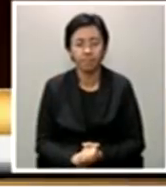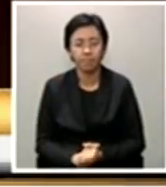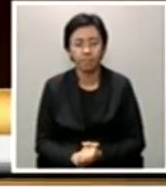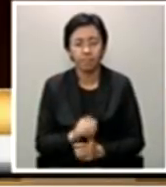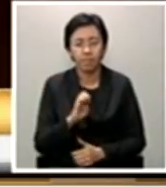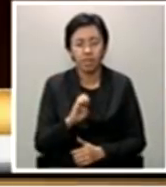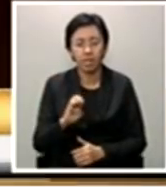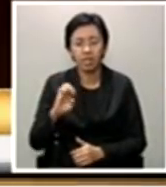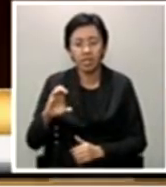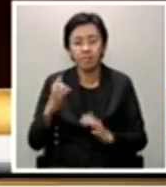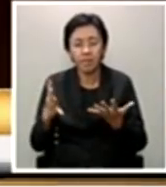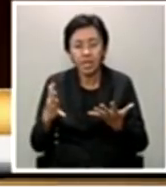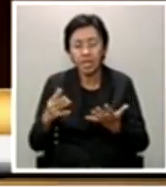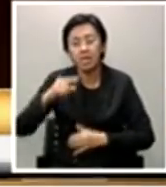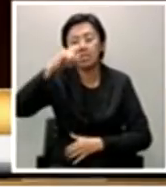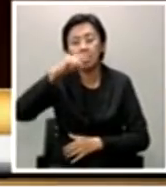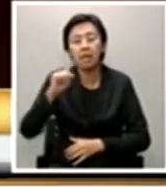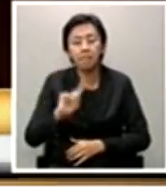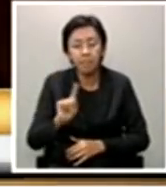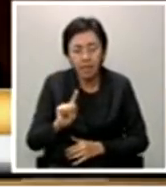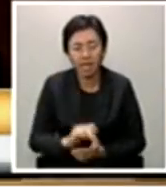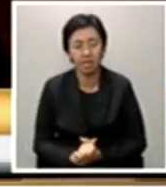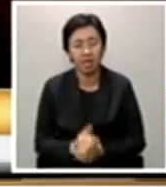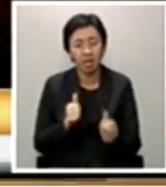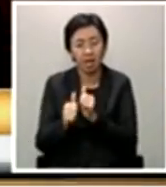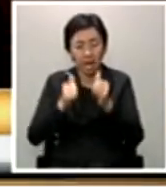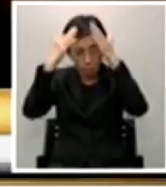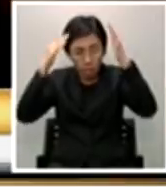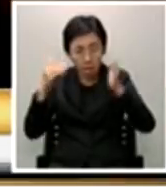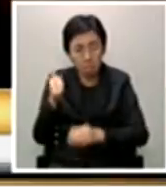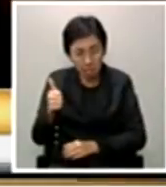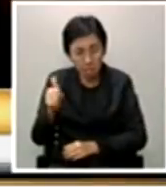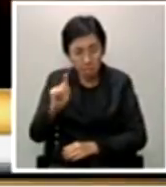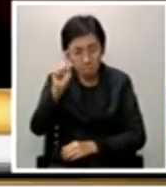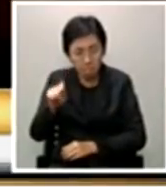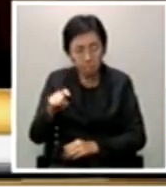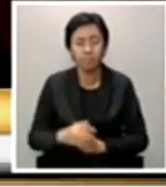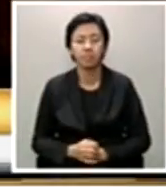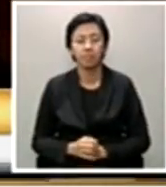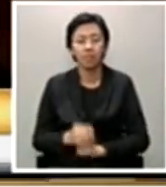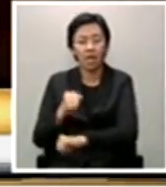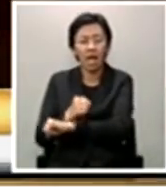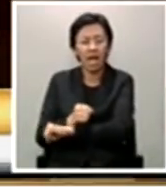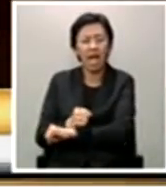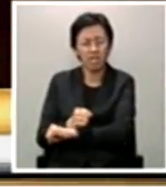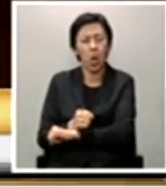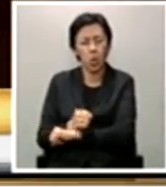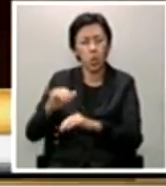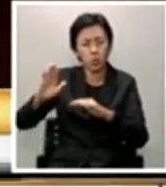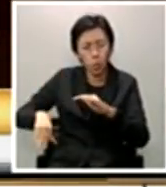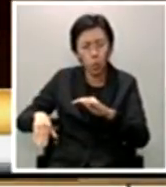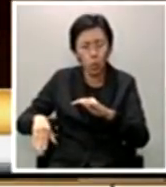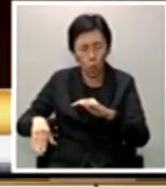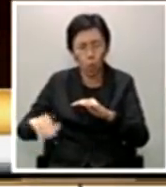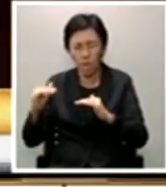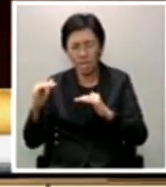วันนี้เราจะเป็นยังไงคุณสู้เวียดนามได้หรือไม่ค่าแรงเขาต่ำกว่าเราเกือบครึ่งเ